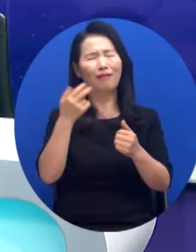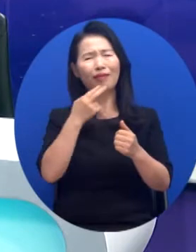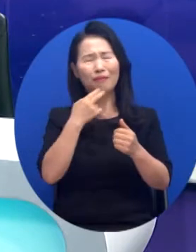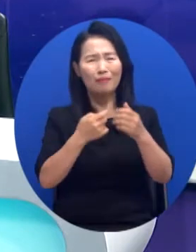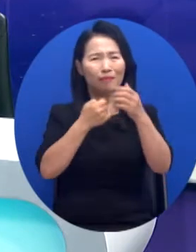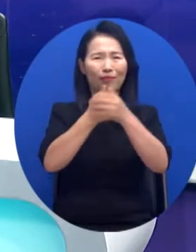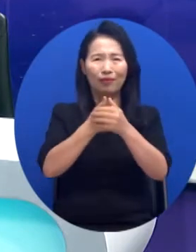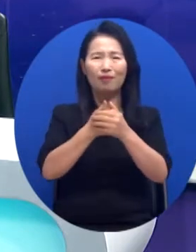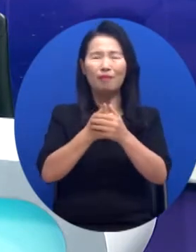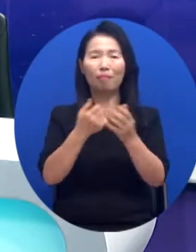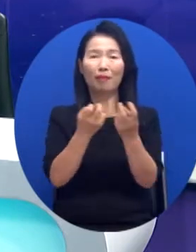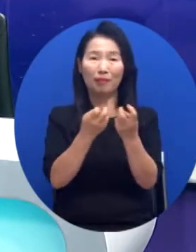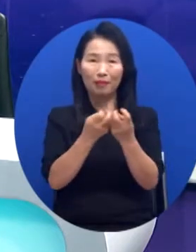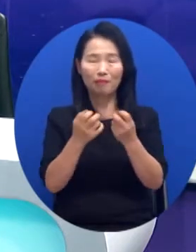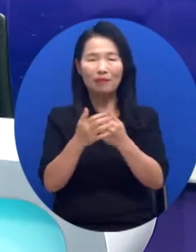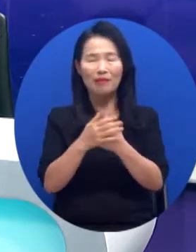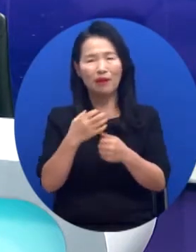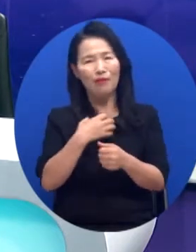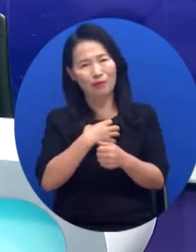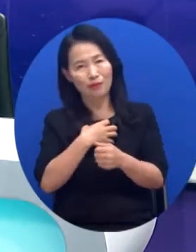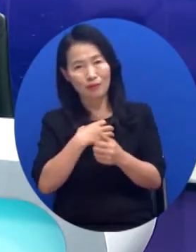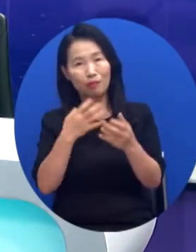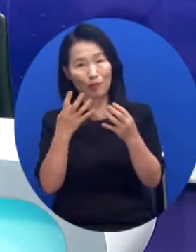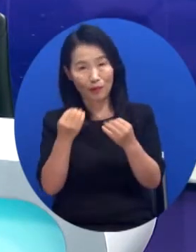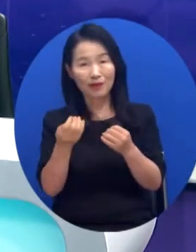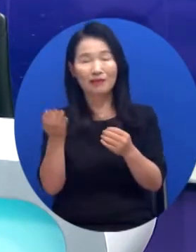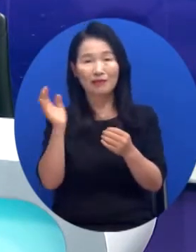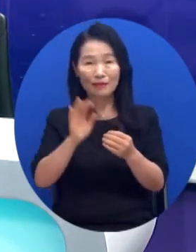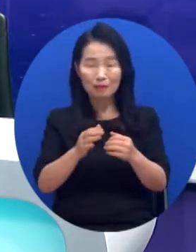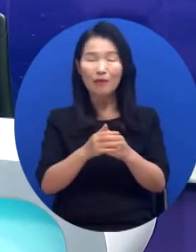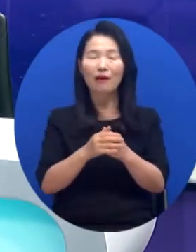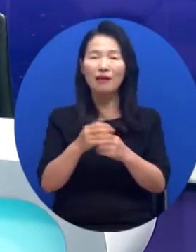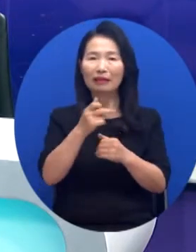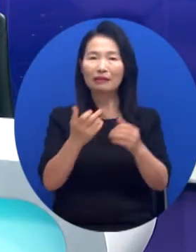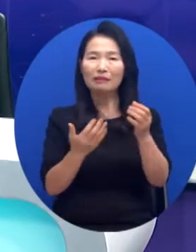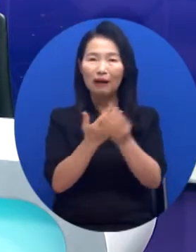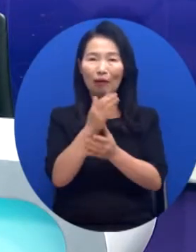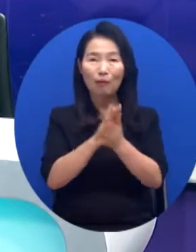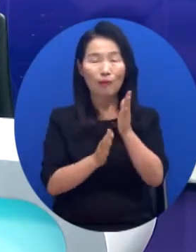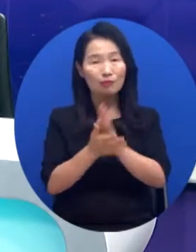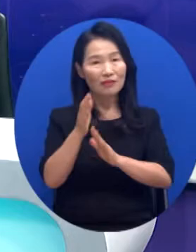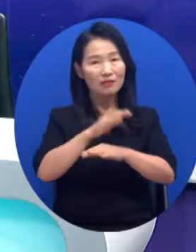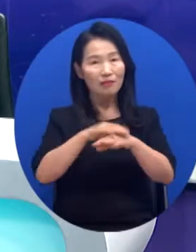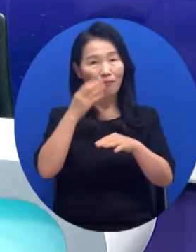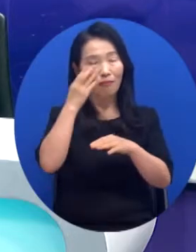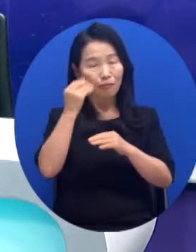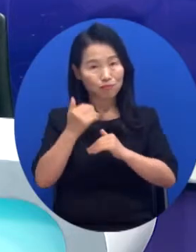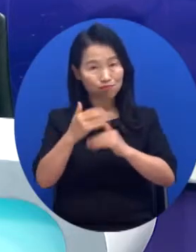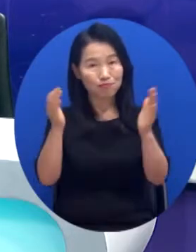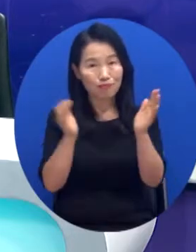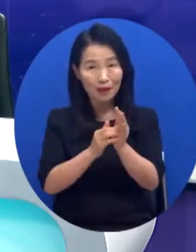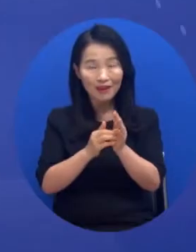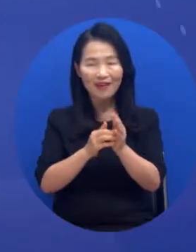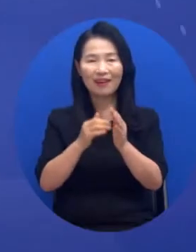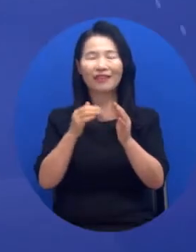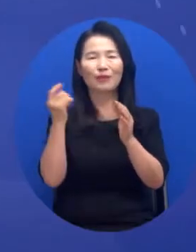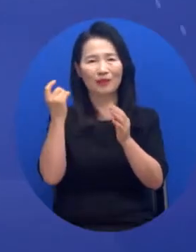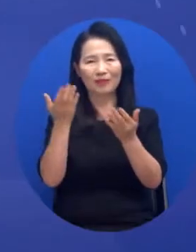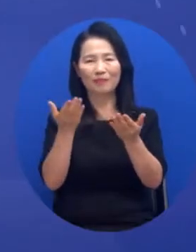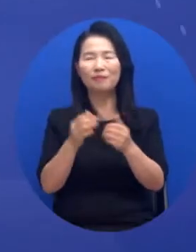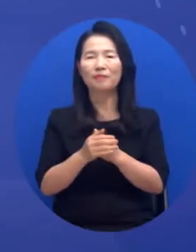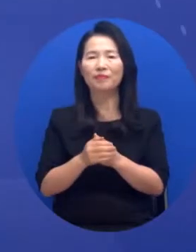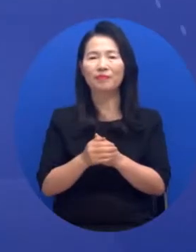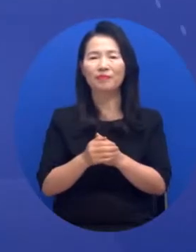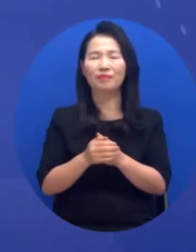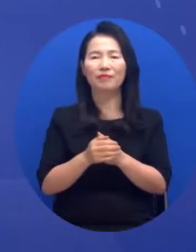인지라 우려하는 목소리도 많았는데 또 큰 사고 없이 진행되고 있다고 들었습니다 자세한 소식 전해주시죠 4 코로나 1 구가